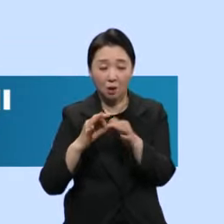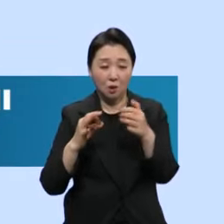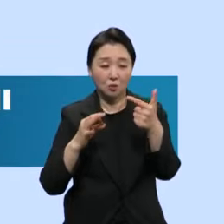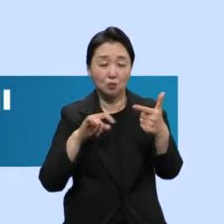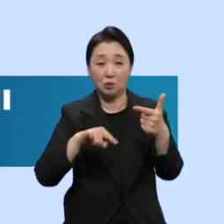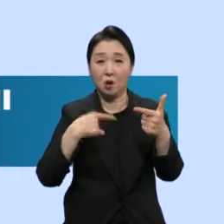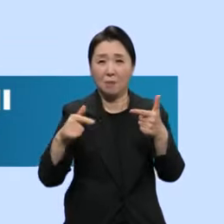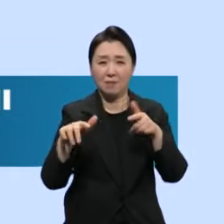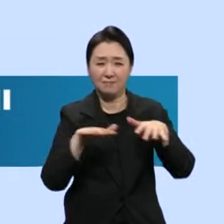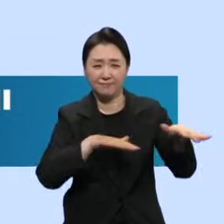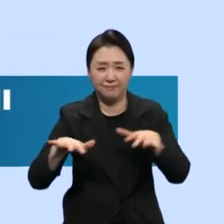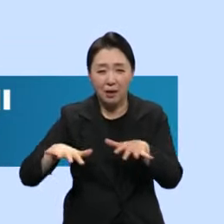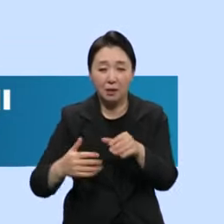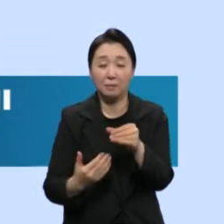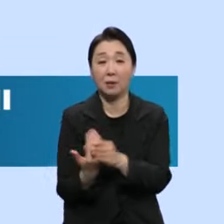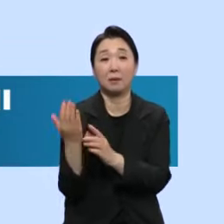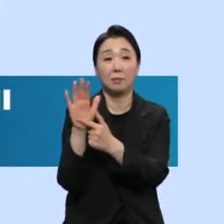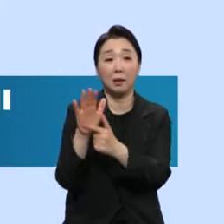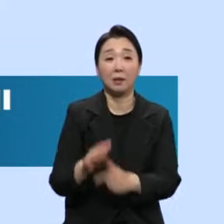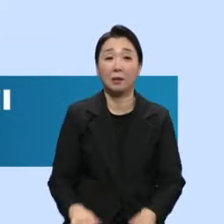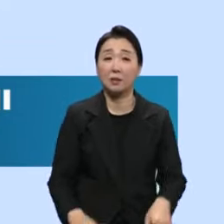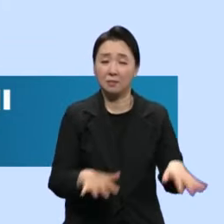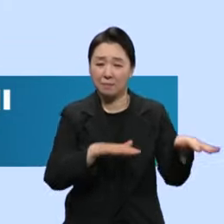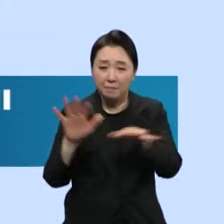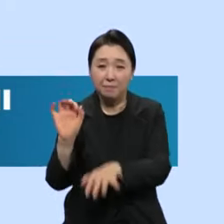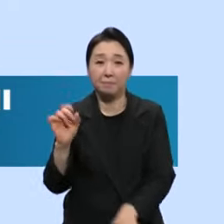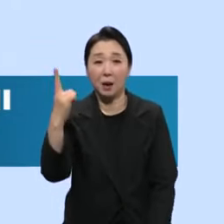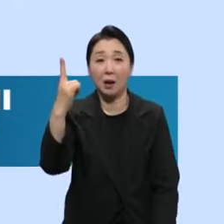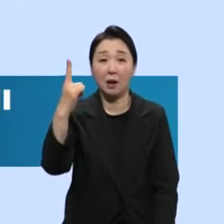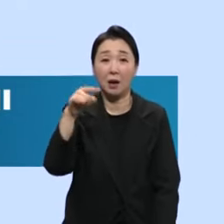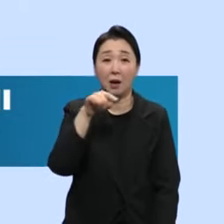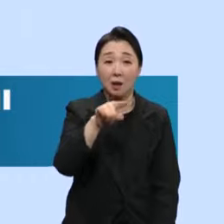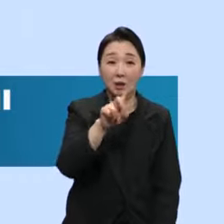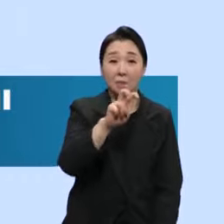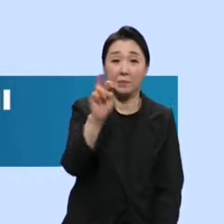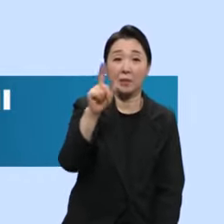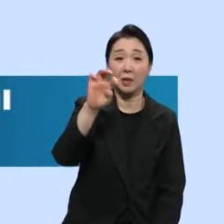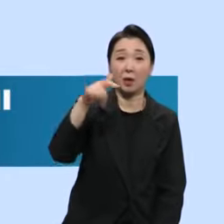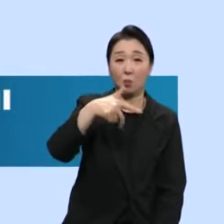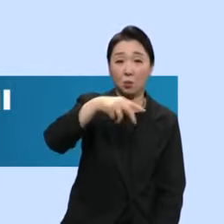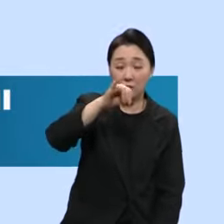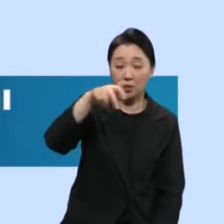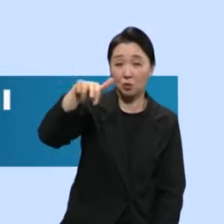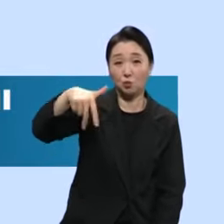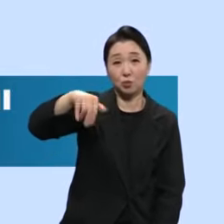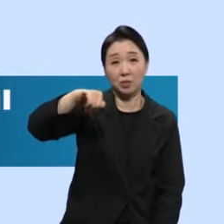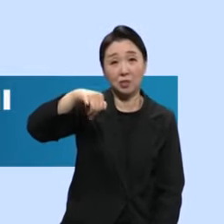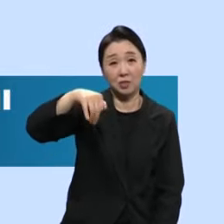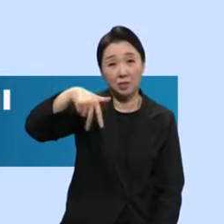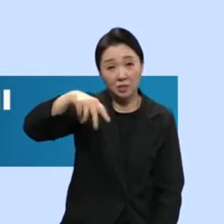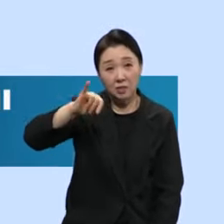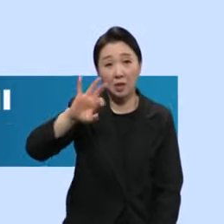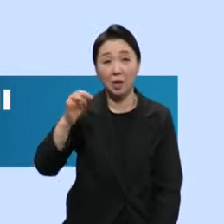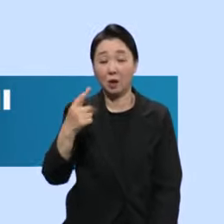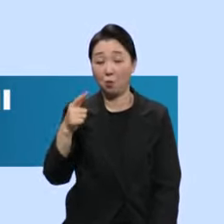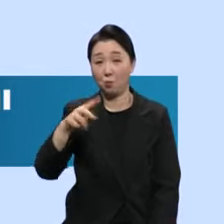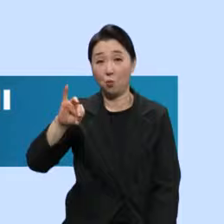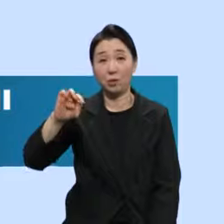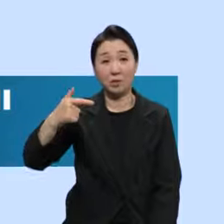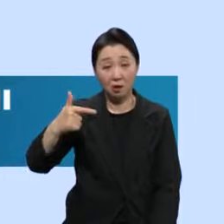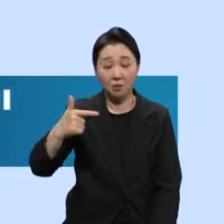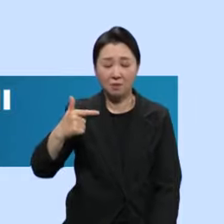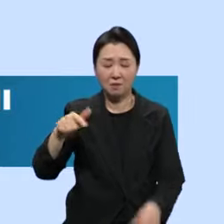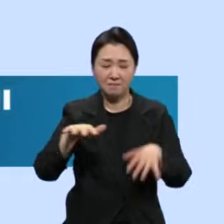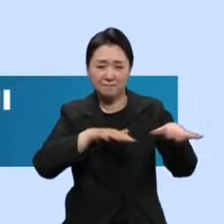지진이 발생했다고 발표했습니다. 이번 지진으로 이와테현 미야쿠시와 구지시, 아오모리현 미사와시 등에서 최대